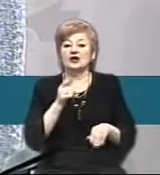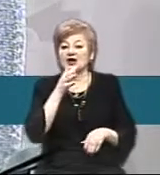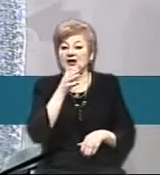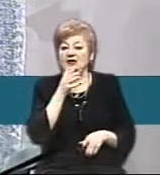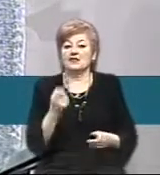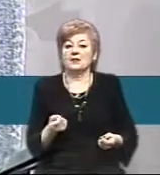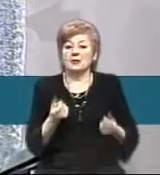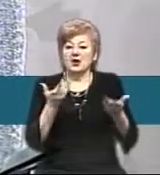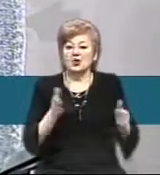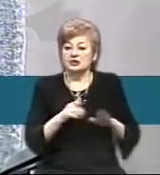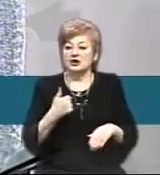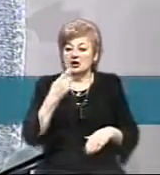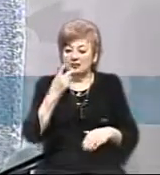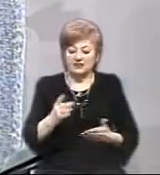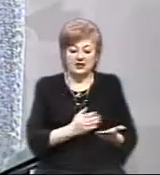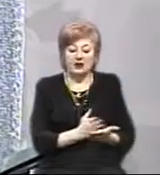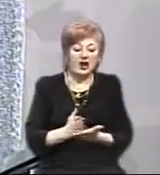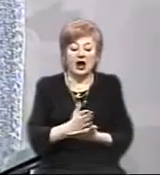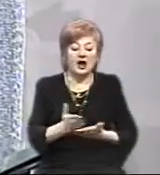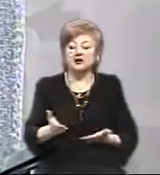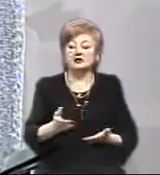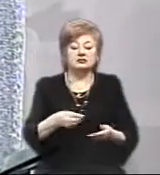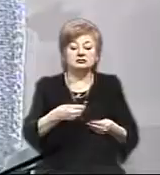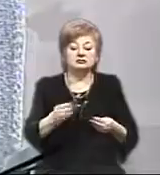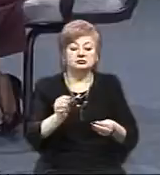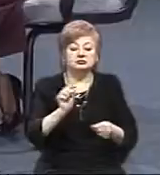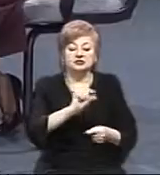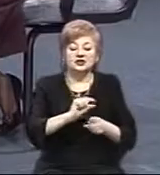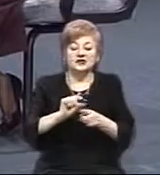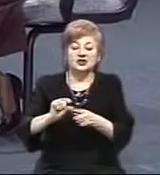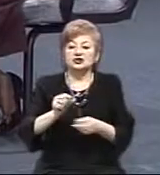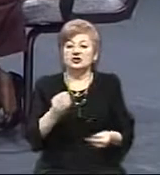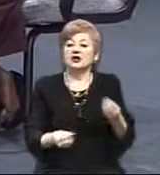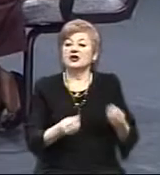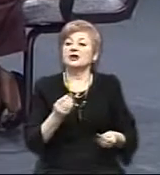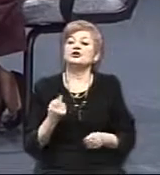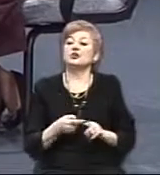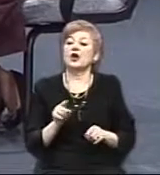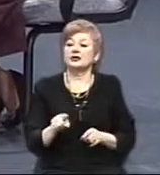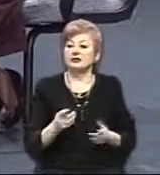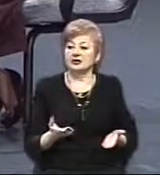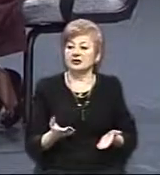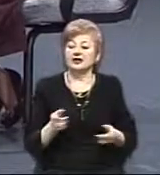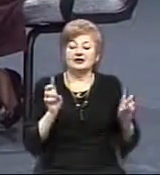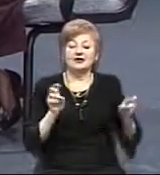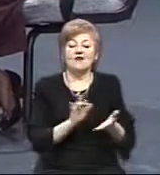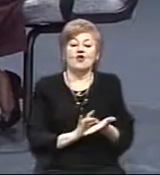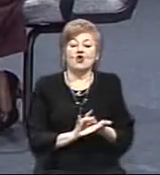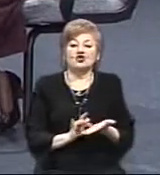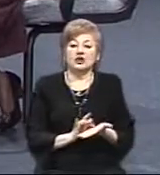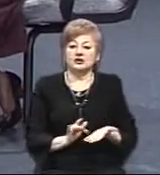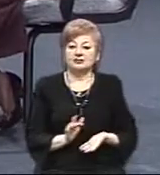лише залишилося, а у нас тут карти, фішки. Настю, що це? І що це за ворожіння ми тут зараз